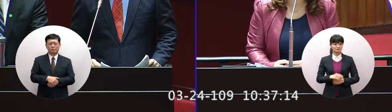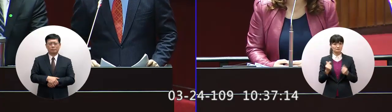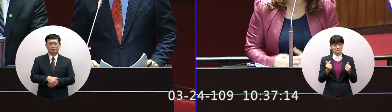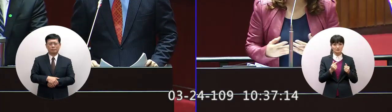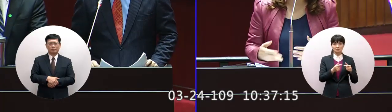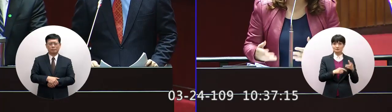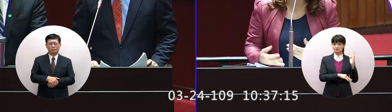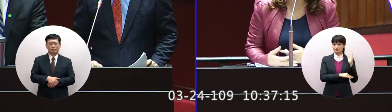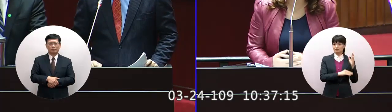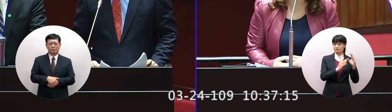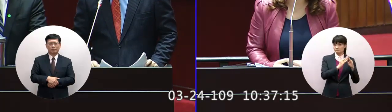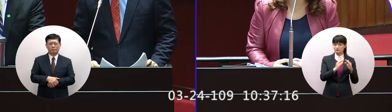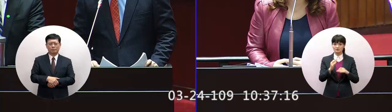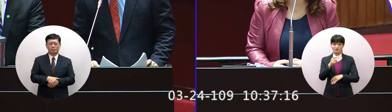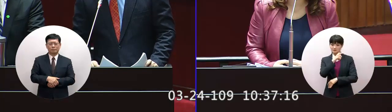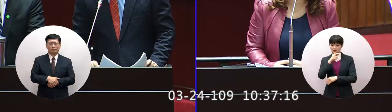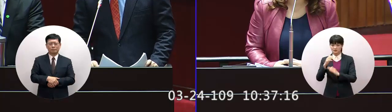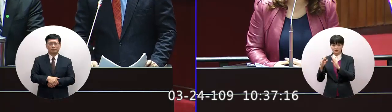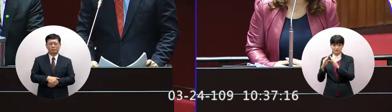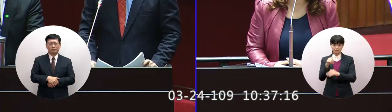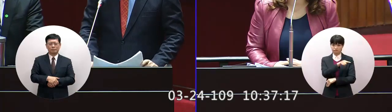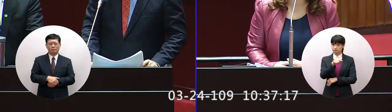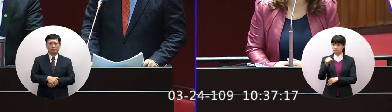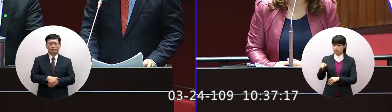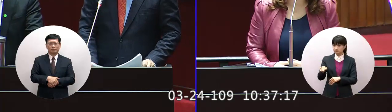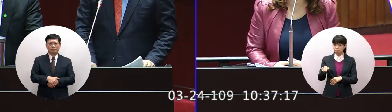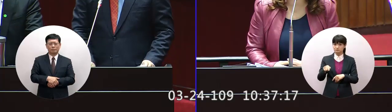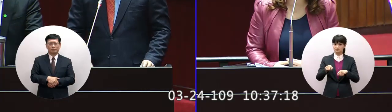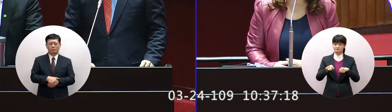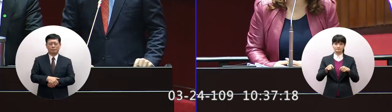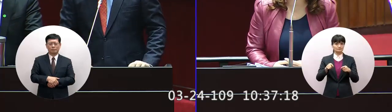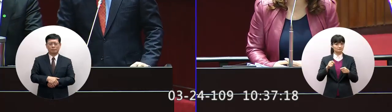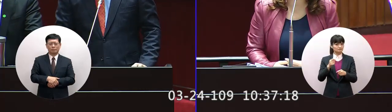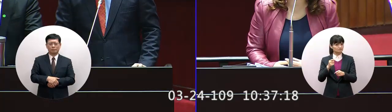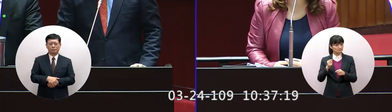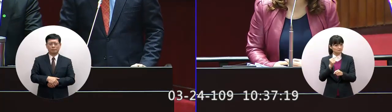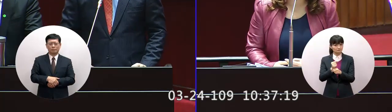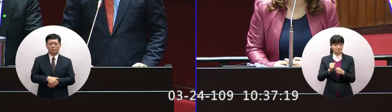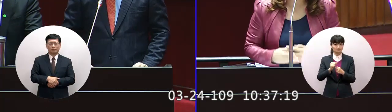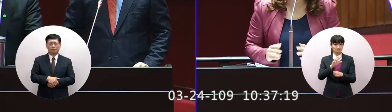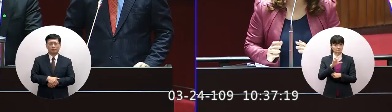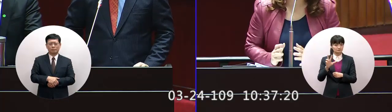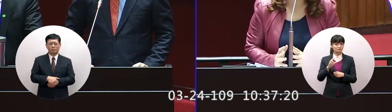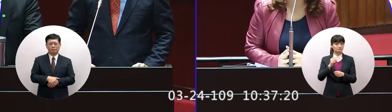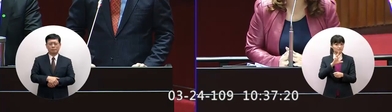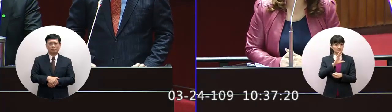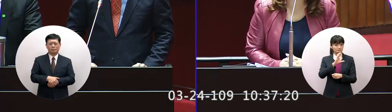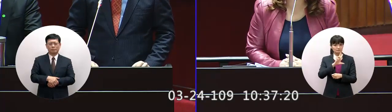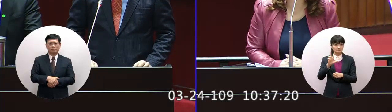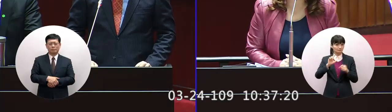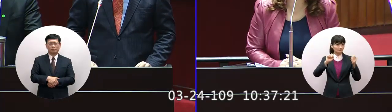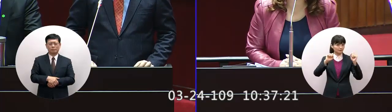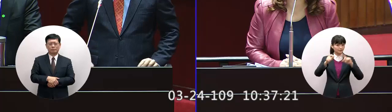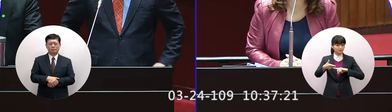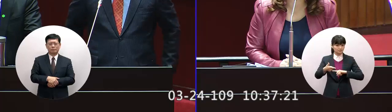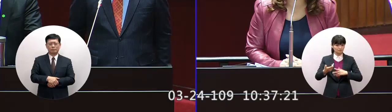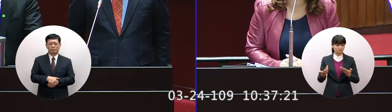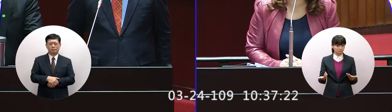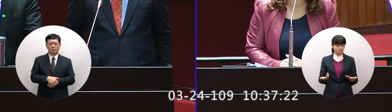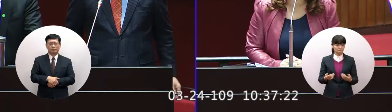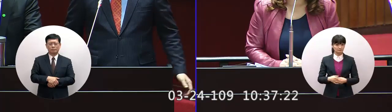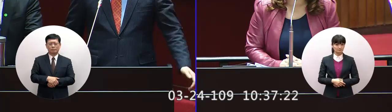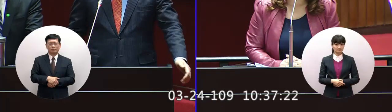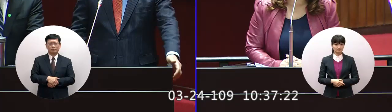营跟这个我们关谷银行好像在政策上面好像没有在同步的这个感